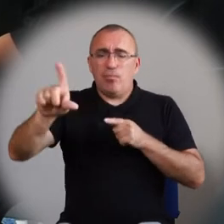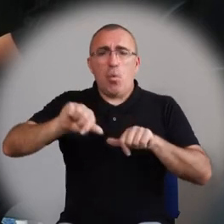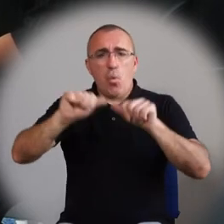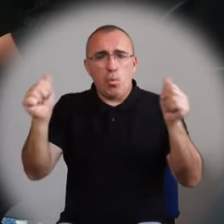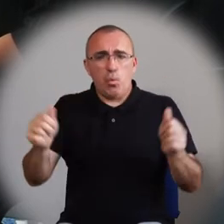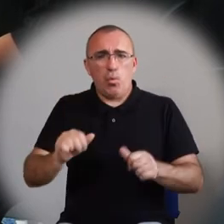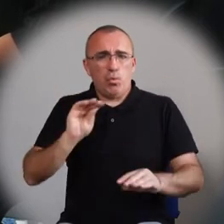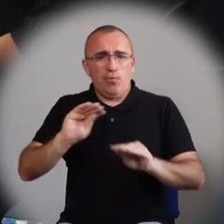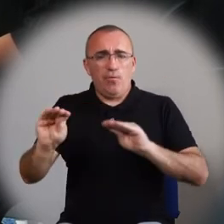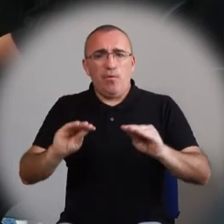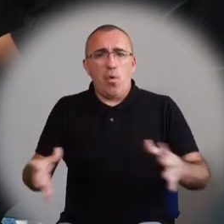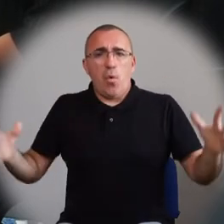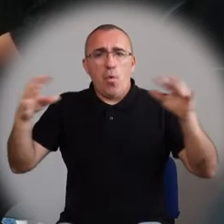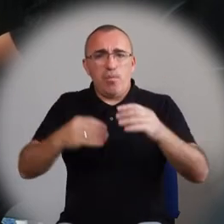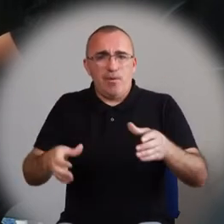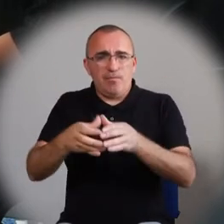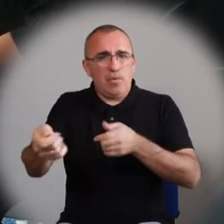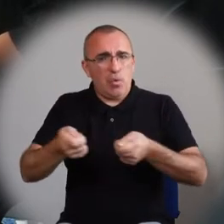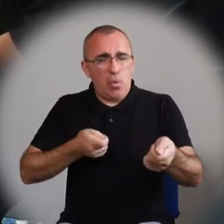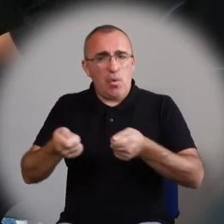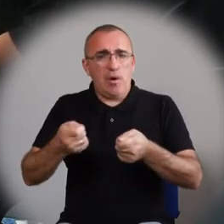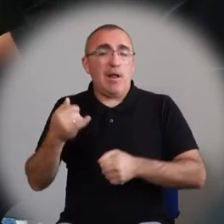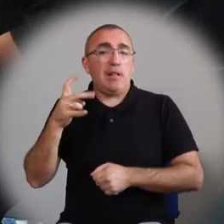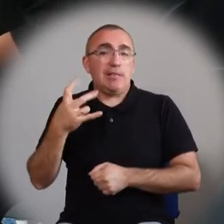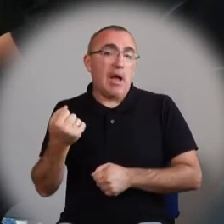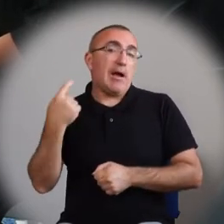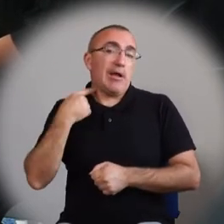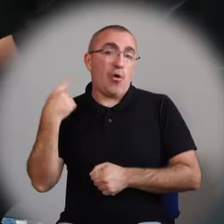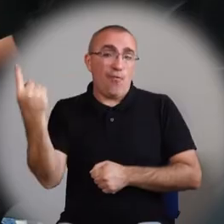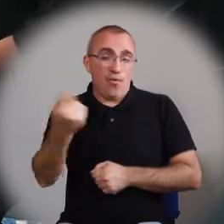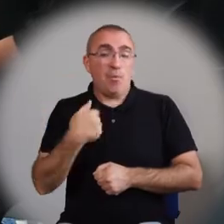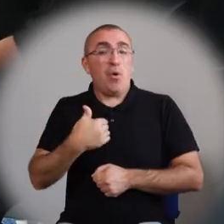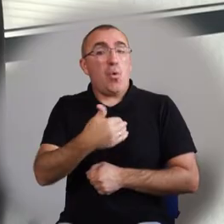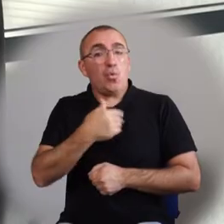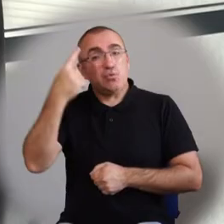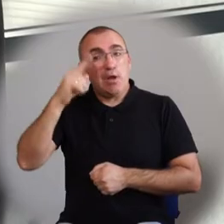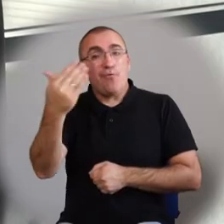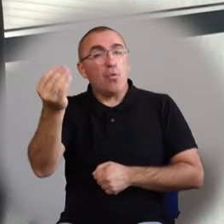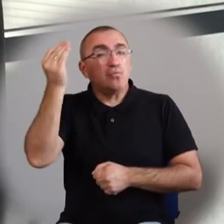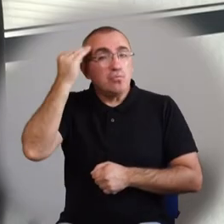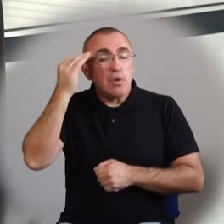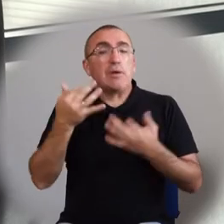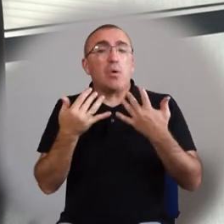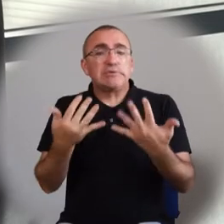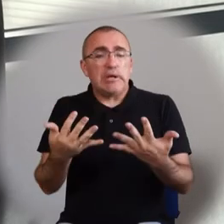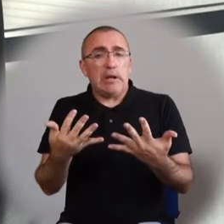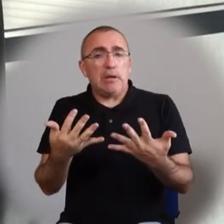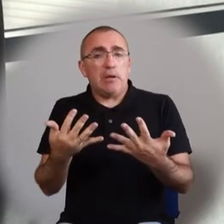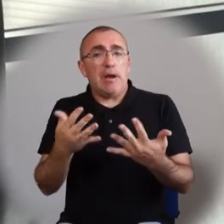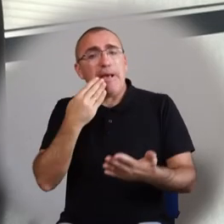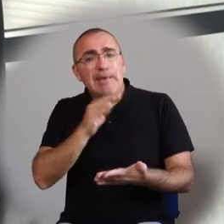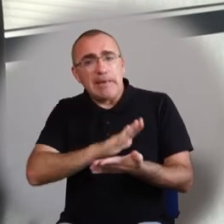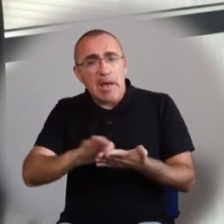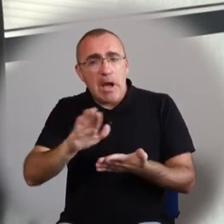стояла у витоків утворення об'єднаних територіальних громад на Кіровоградщині, мені би хотілося узнати вашу думку,